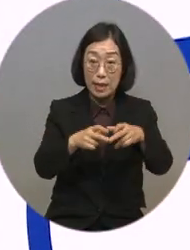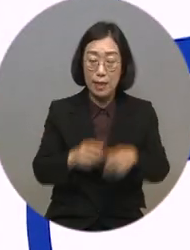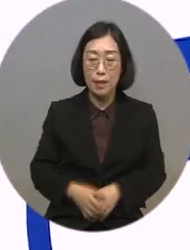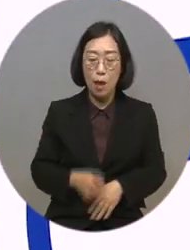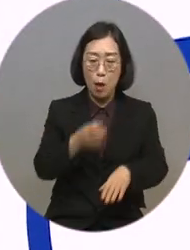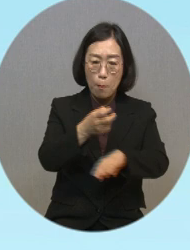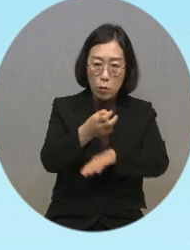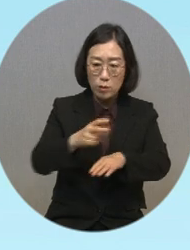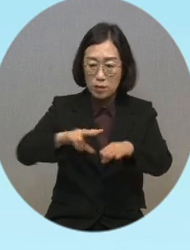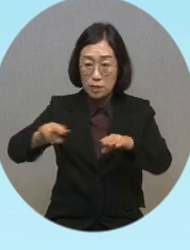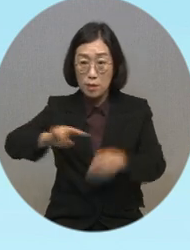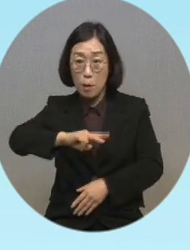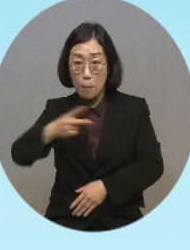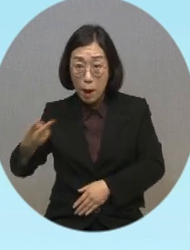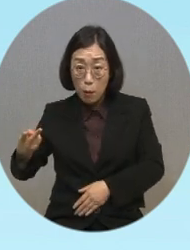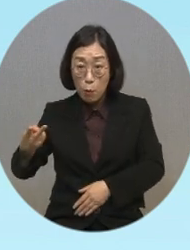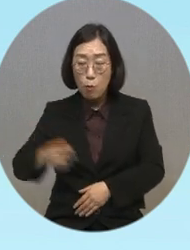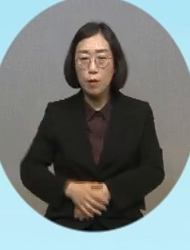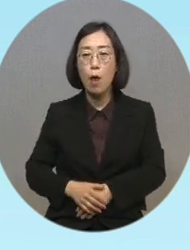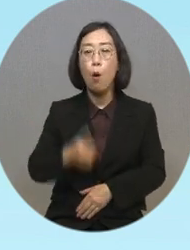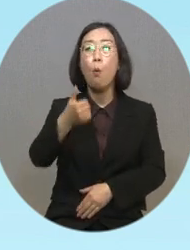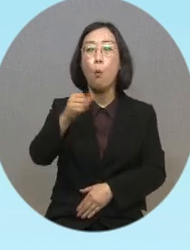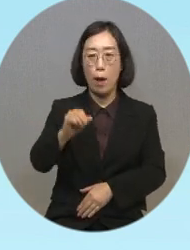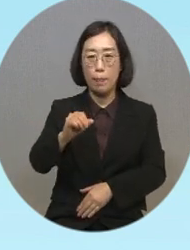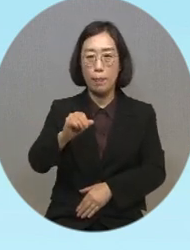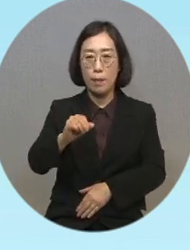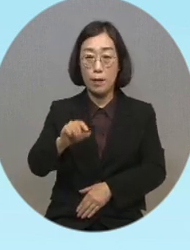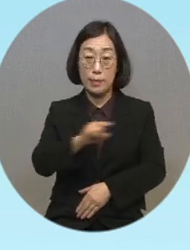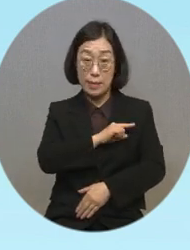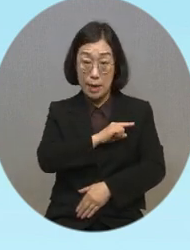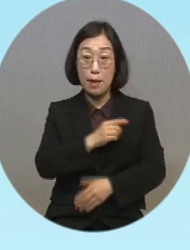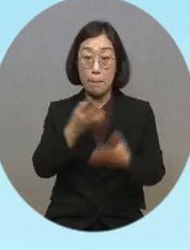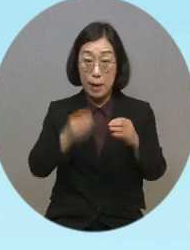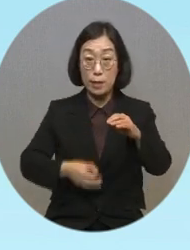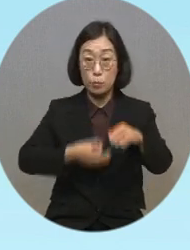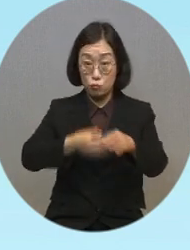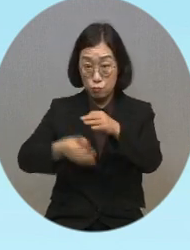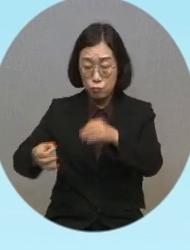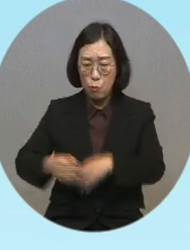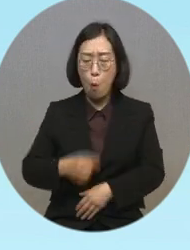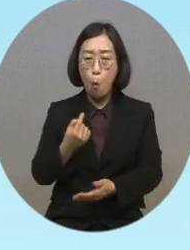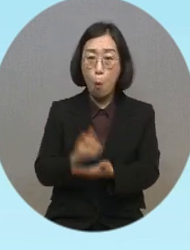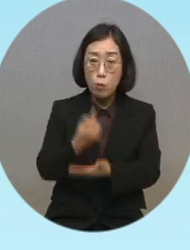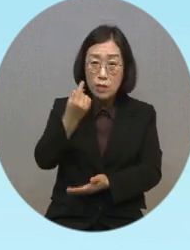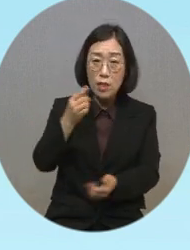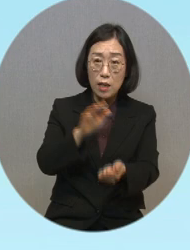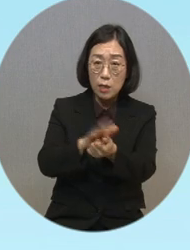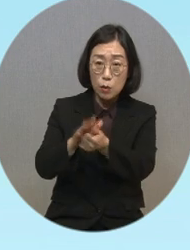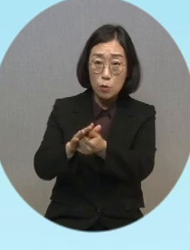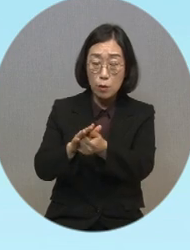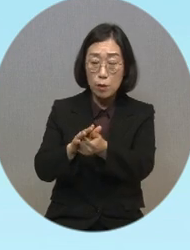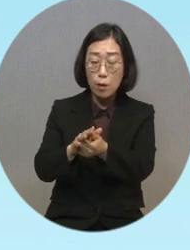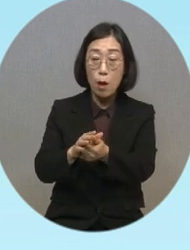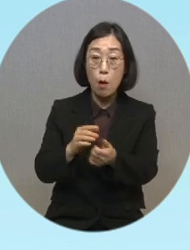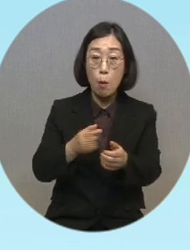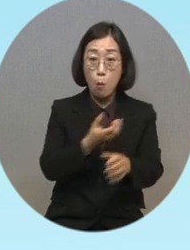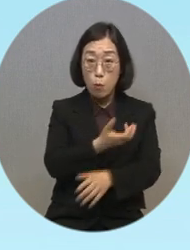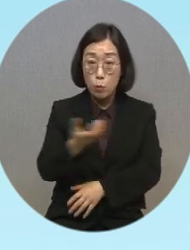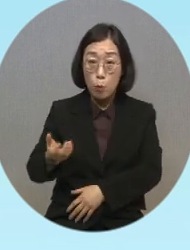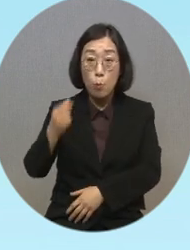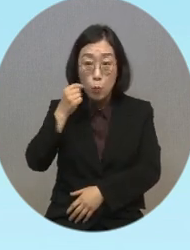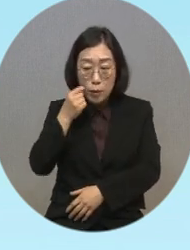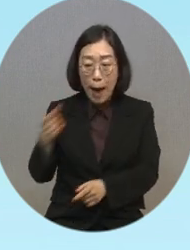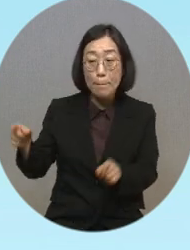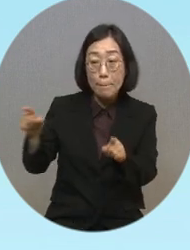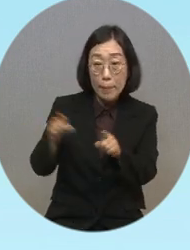발생한 요금 월 최대 5만 원을 지원하며 장애 정도가 심해 혼자 이동이 어려운 장애인의 경우 동반 보호자도